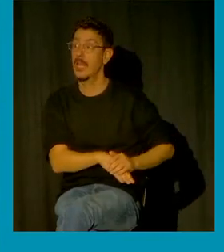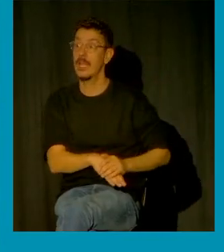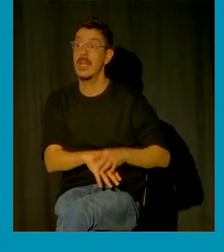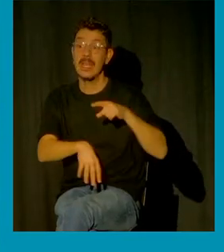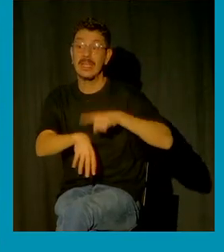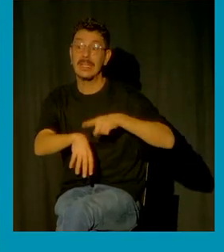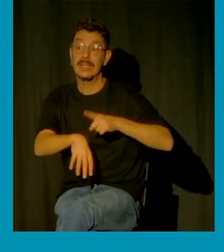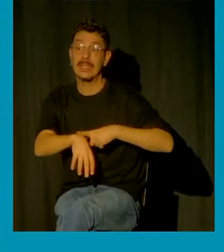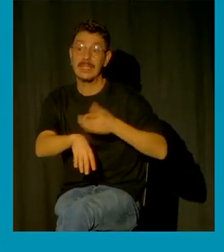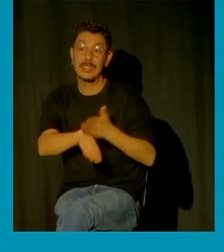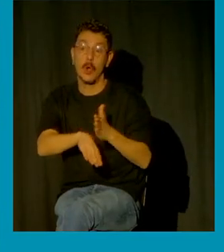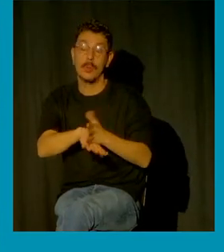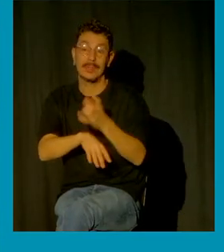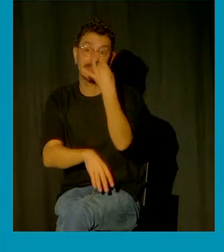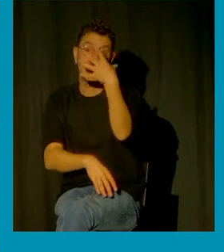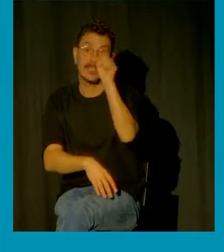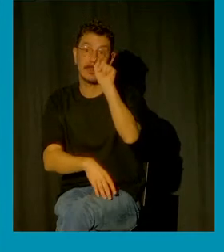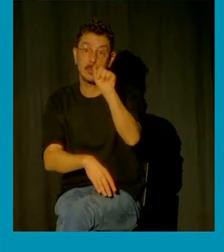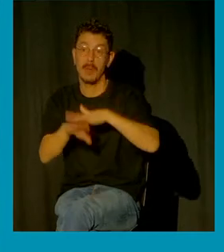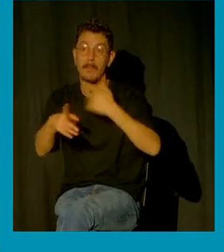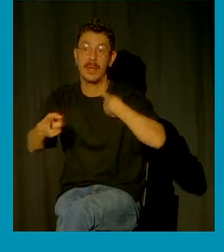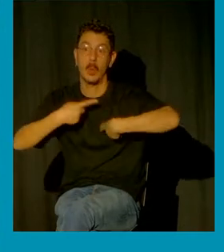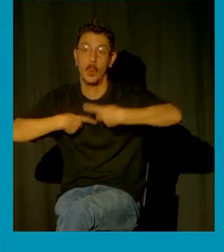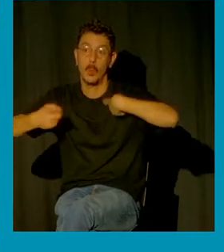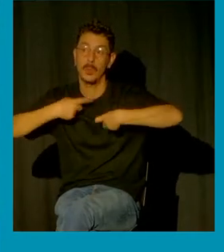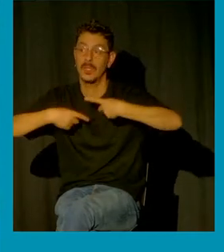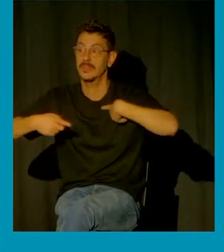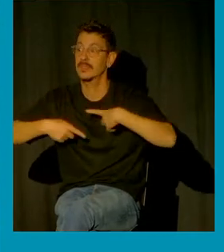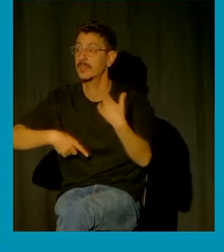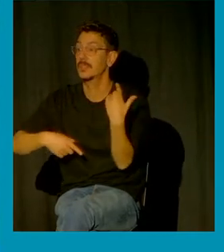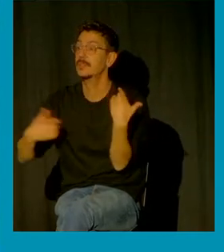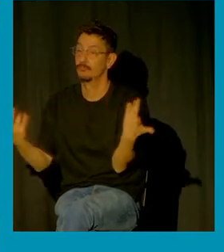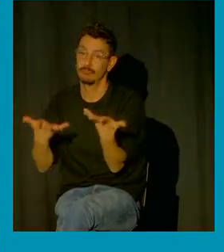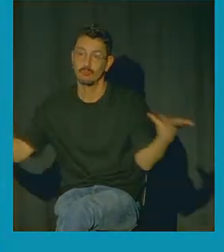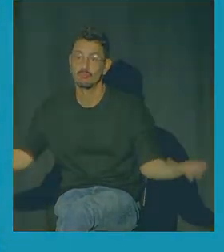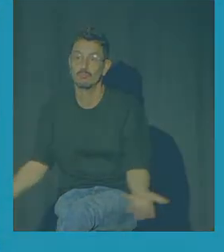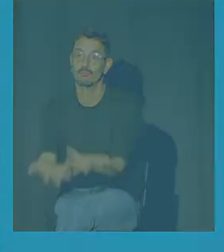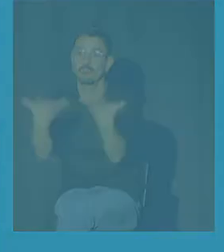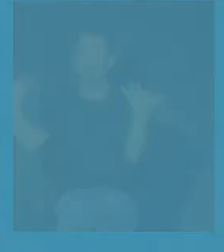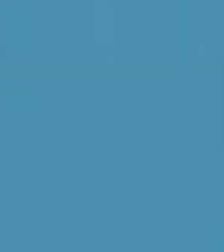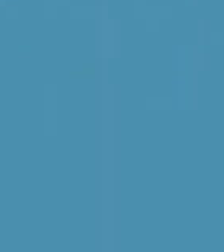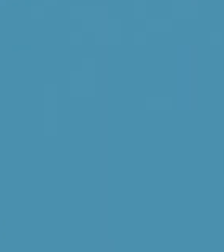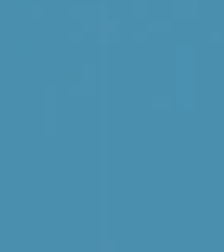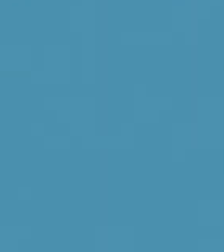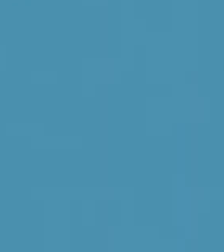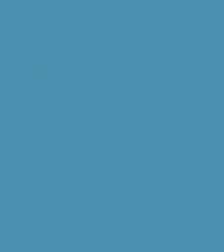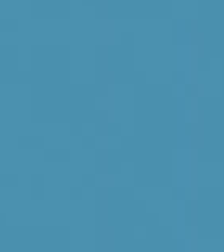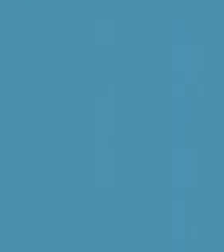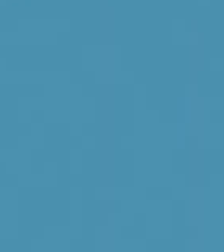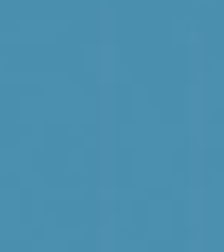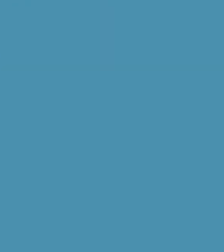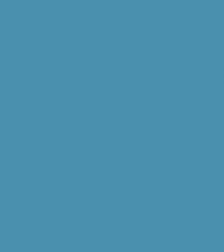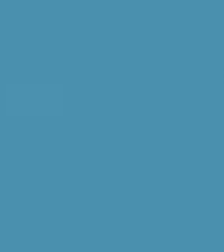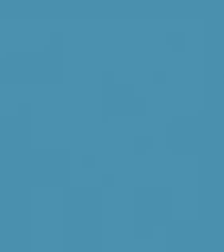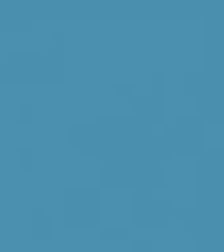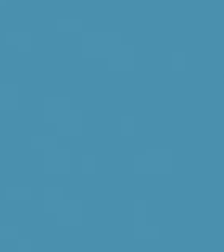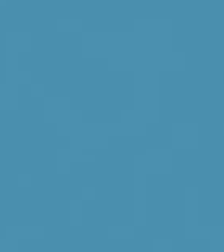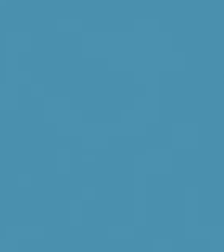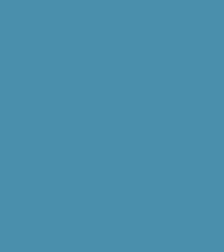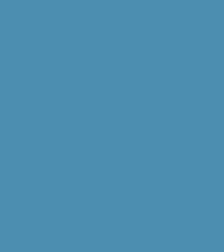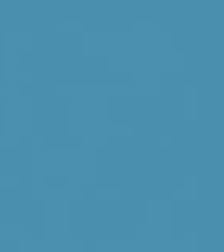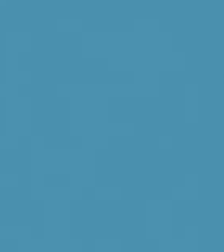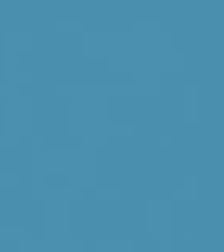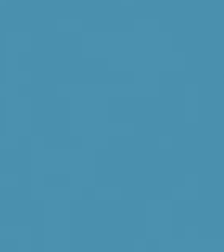minuts per a preguntes del públic així que us convido si us han quedat coses pendents de